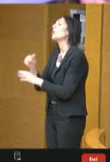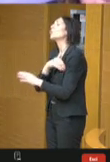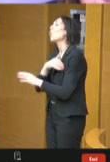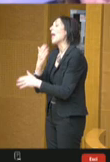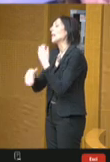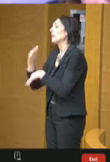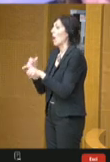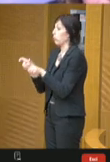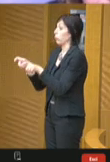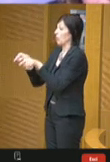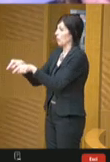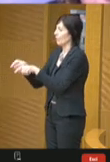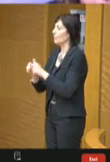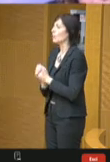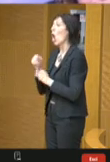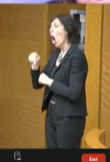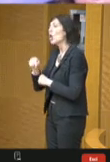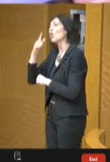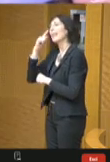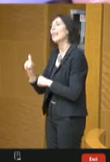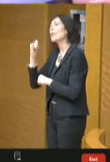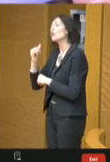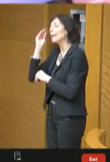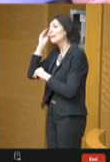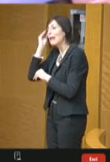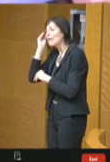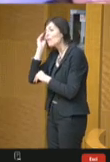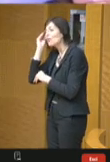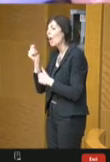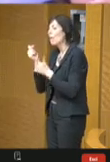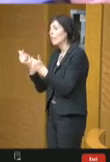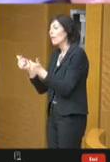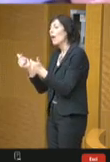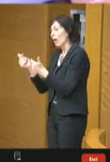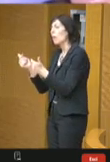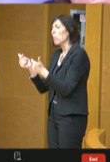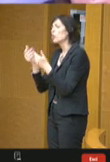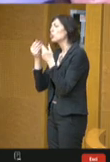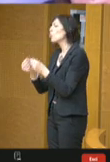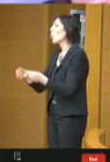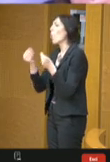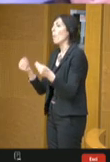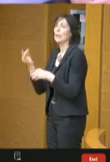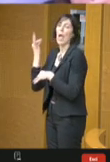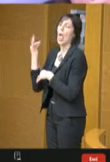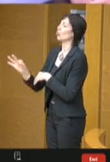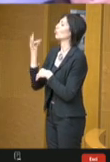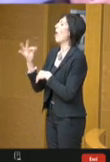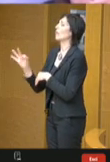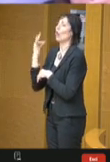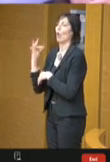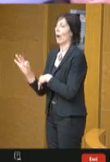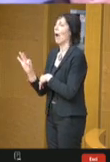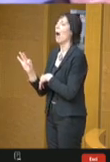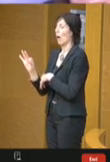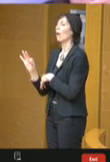disabilità. Oggi l'intelligenza artificiale fornisce delle strumentazioni veramente eccezionali per realizzare